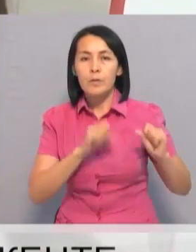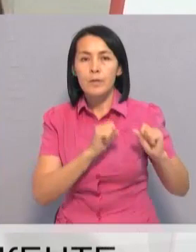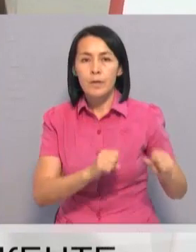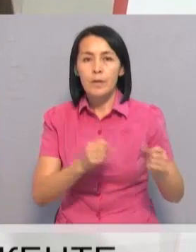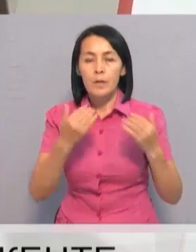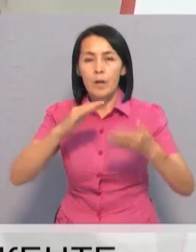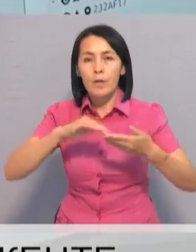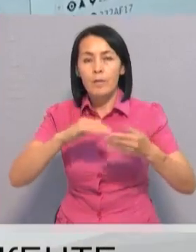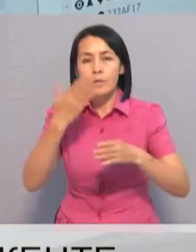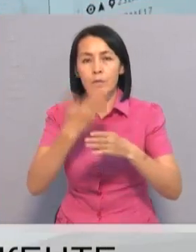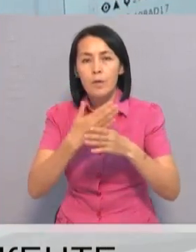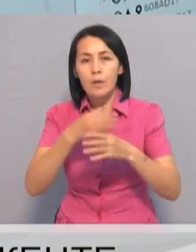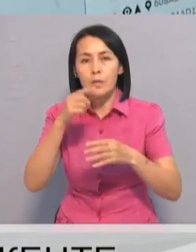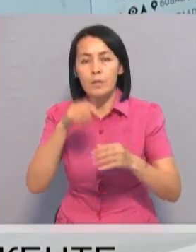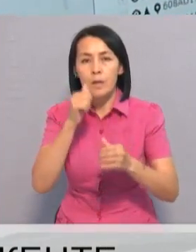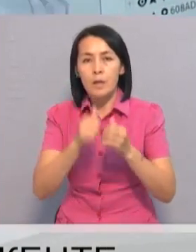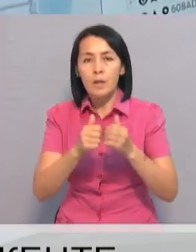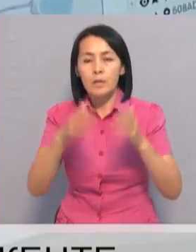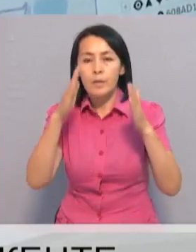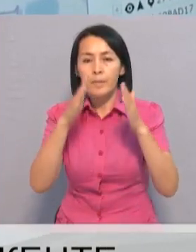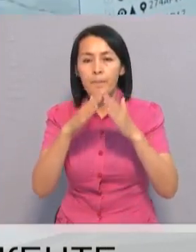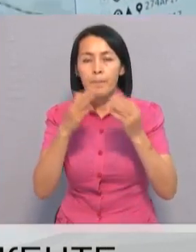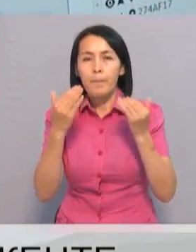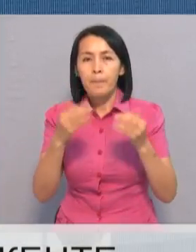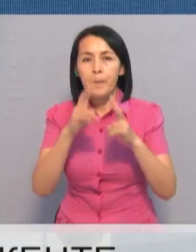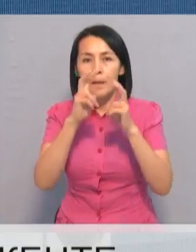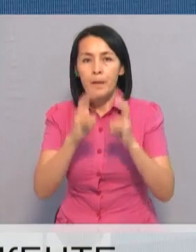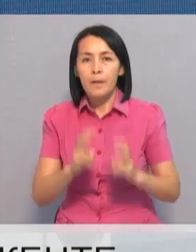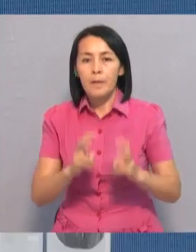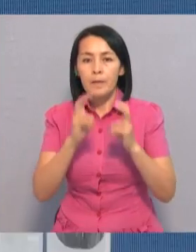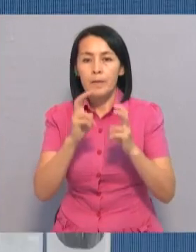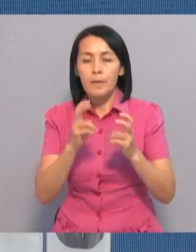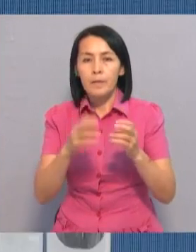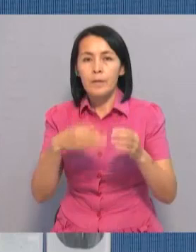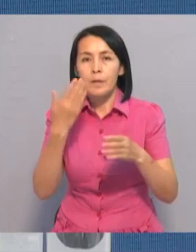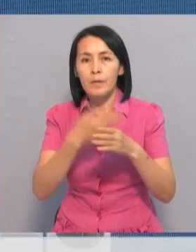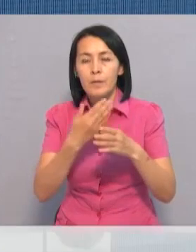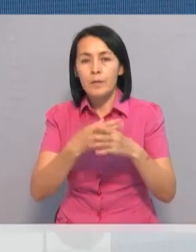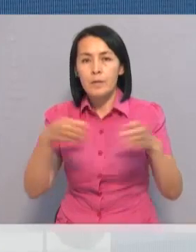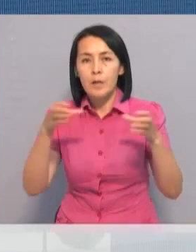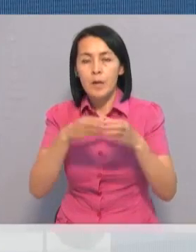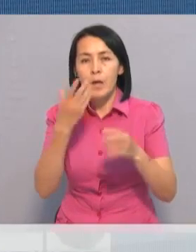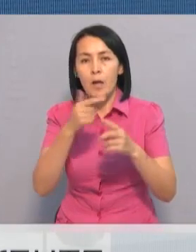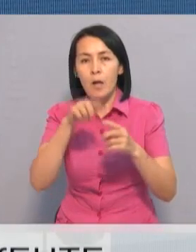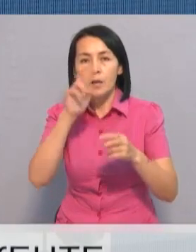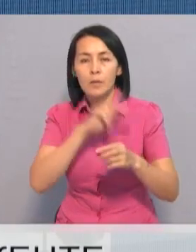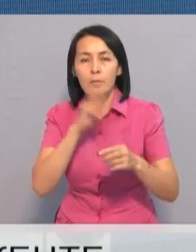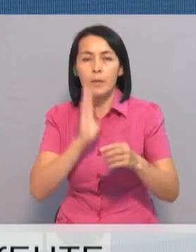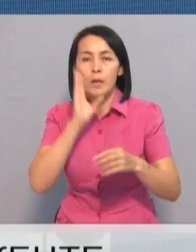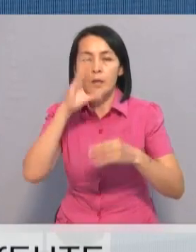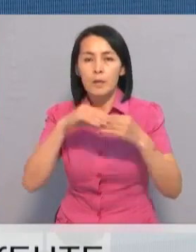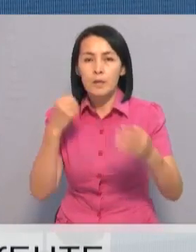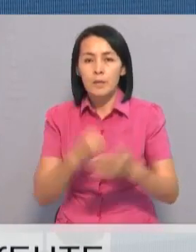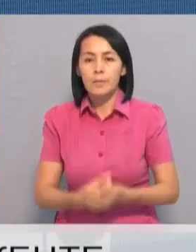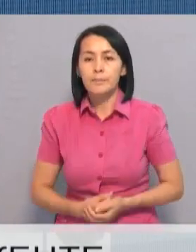и вызывать помощь. За каждым домом, оборудованным лифтом, закреплена обслуживающая компания, которая работает